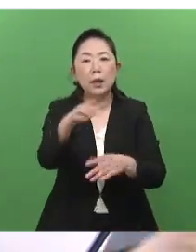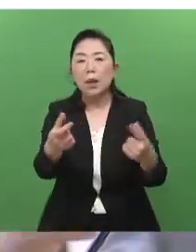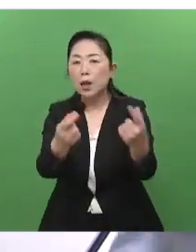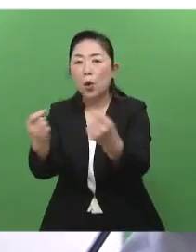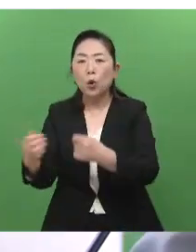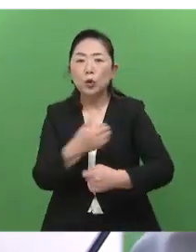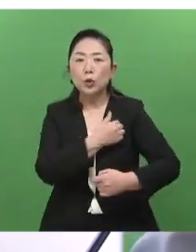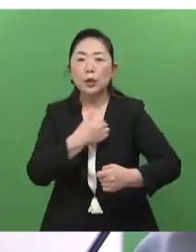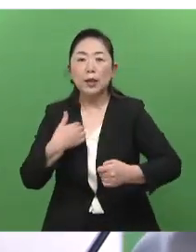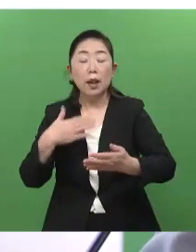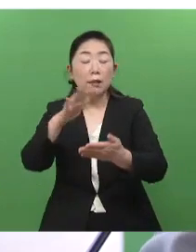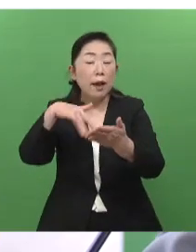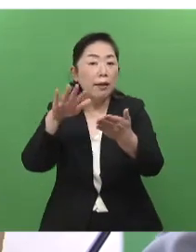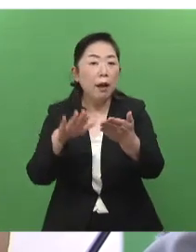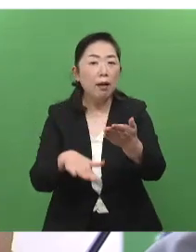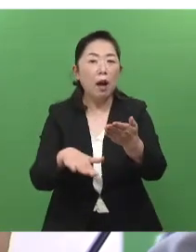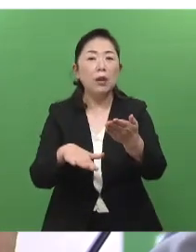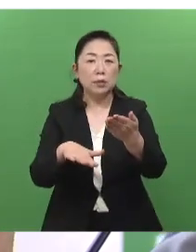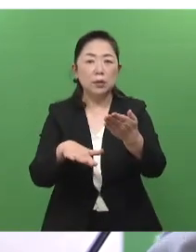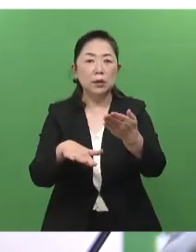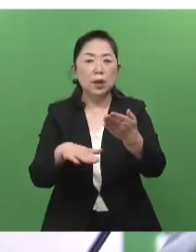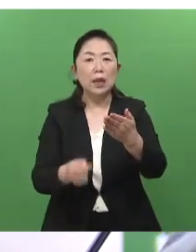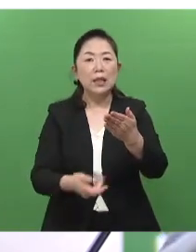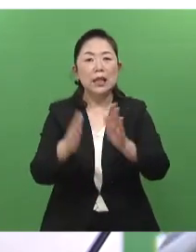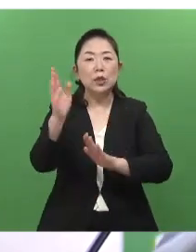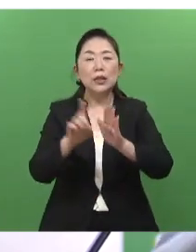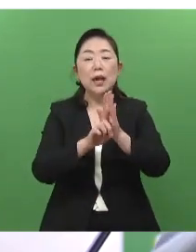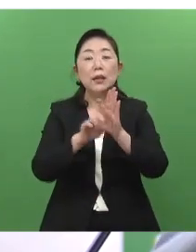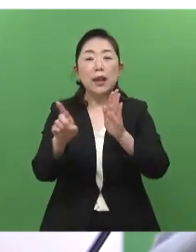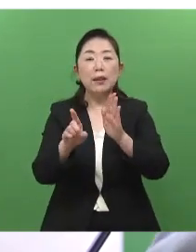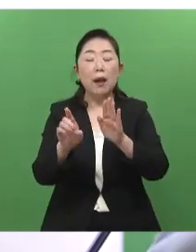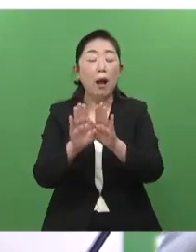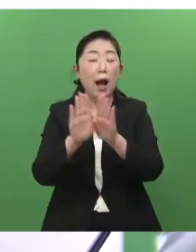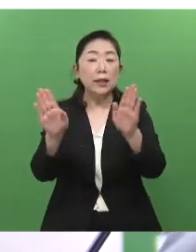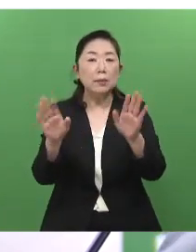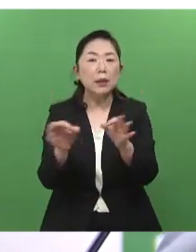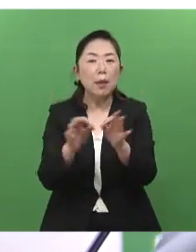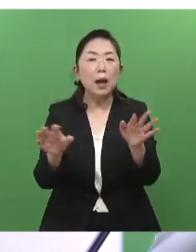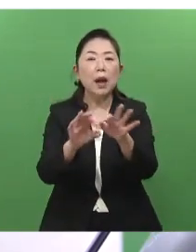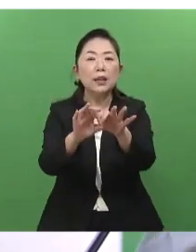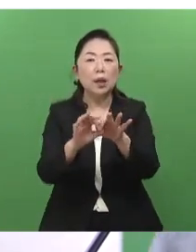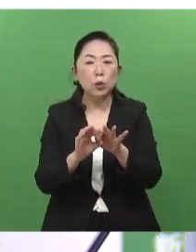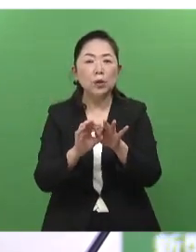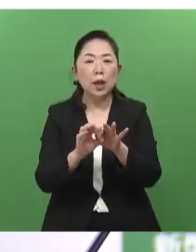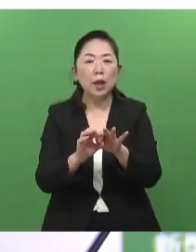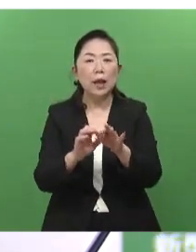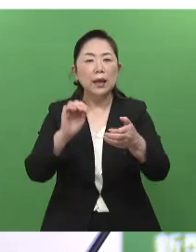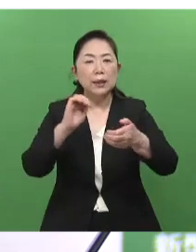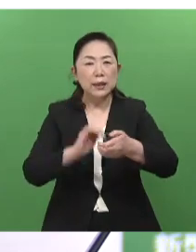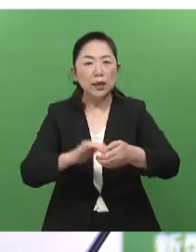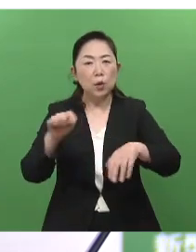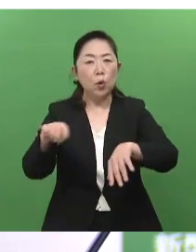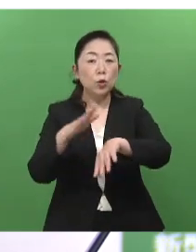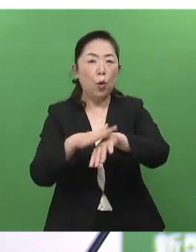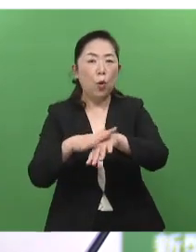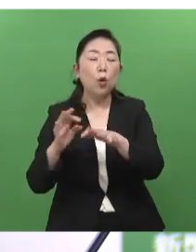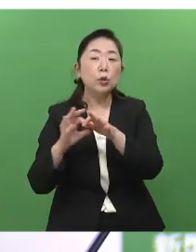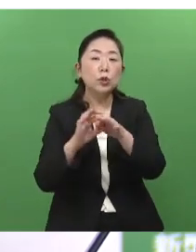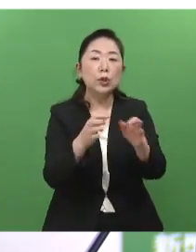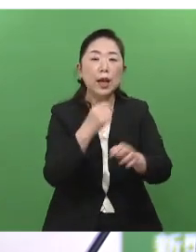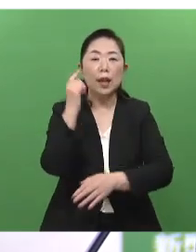ものを、この間特に緊急事態宣言下であるわけですから、生かしていこうという考えです。それ